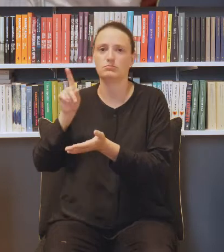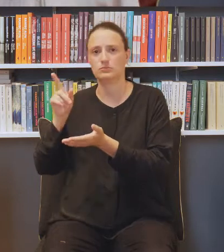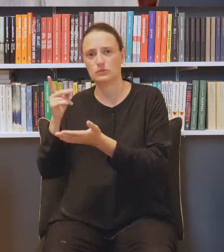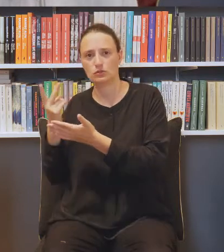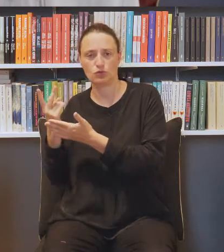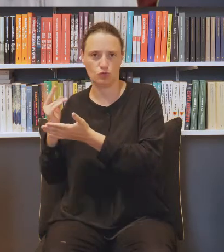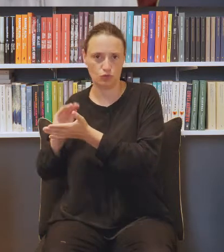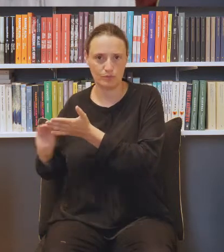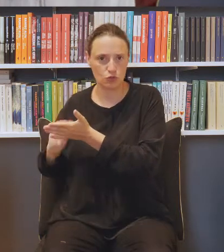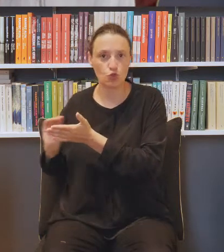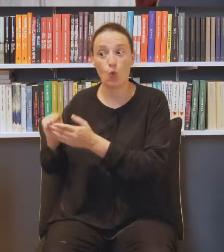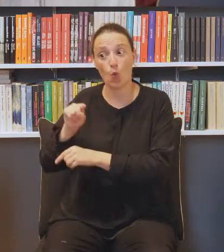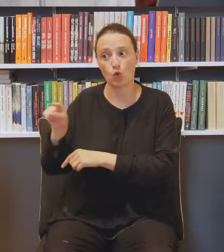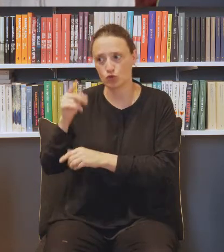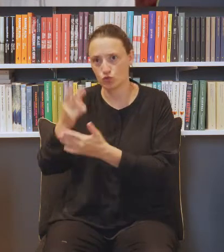też to robisz?